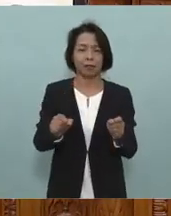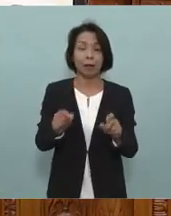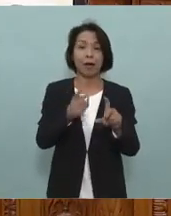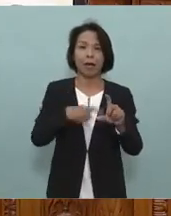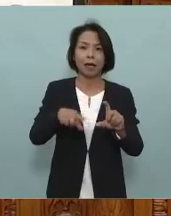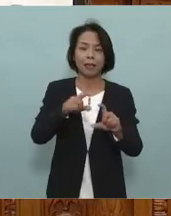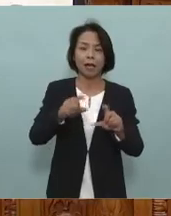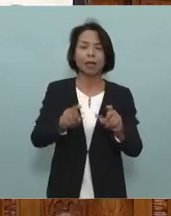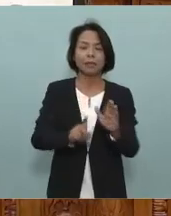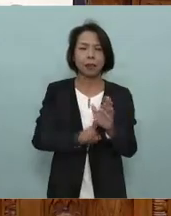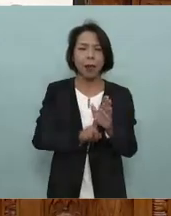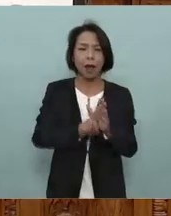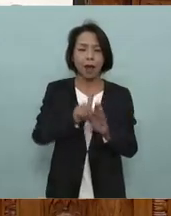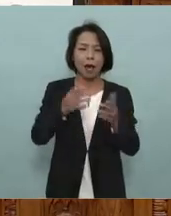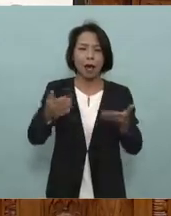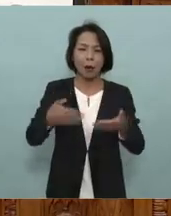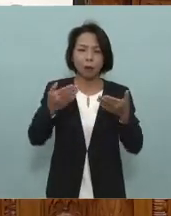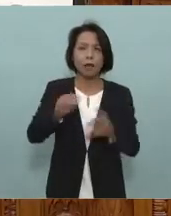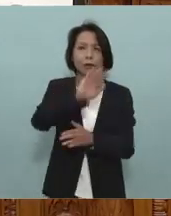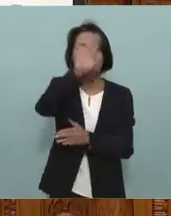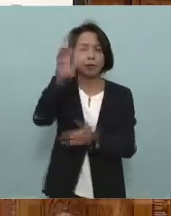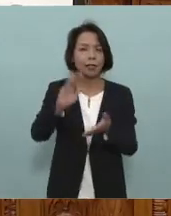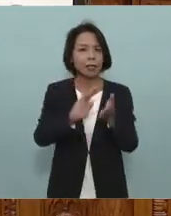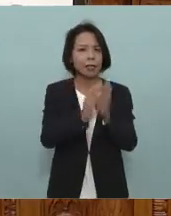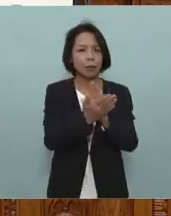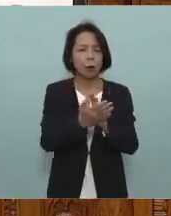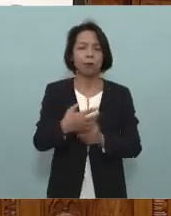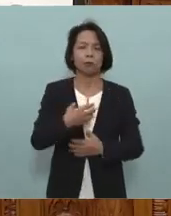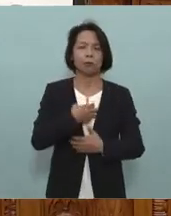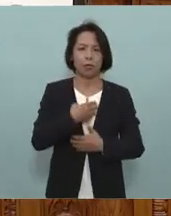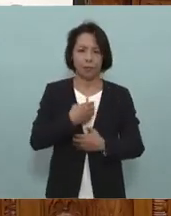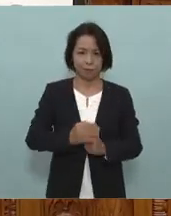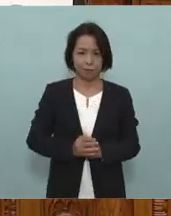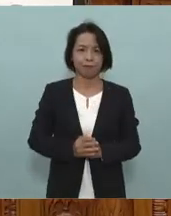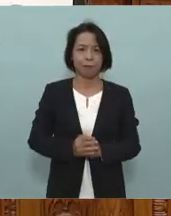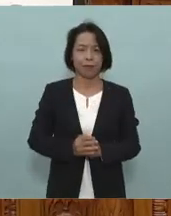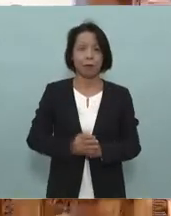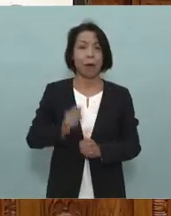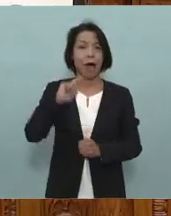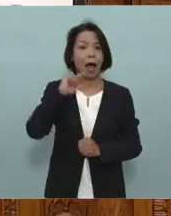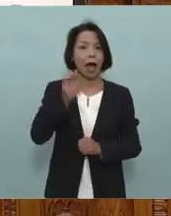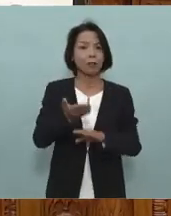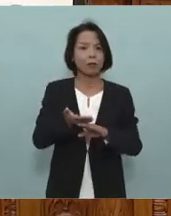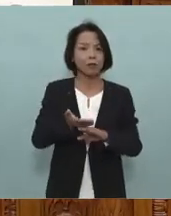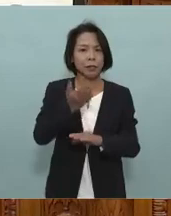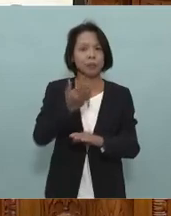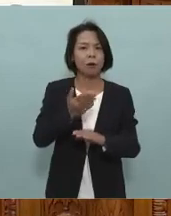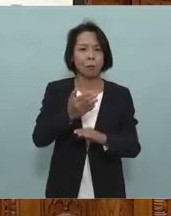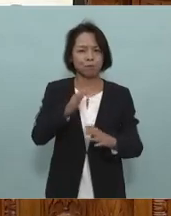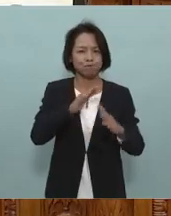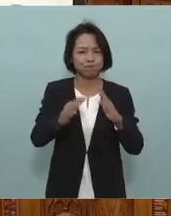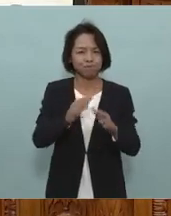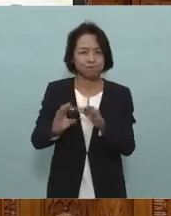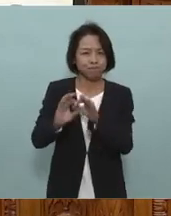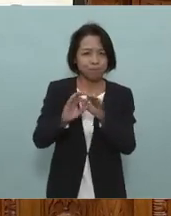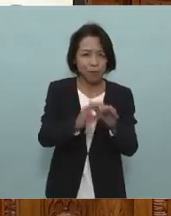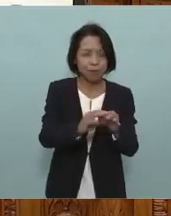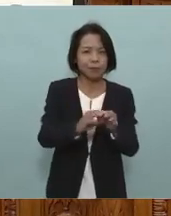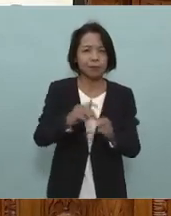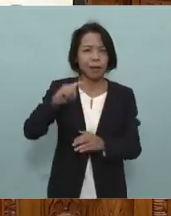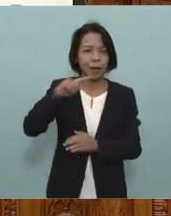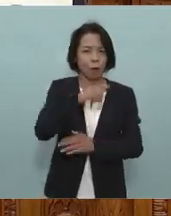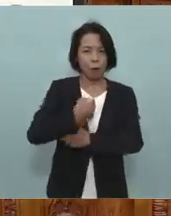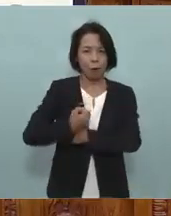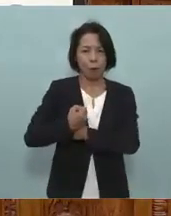温暖化による飛行機器半年以上も緊迫した情勢が続く